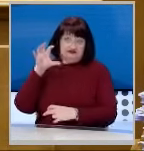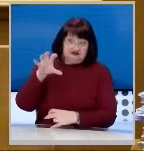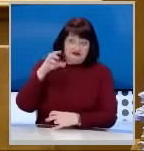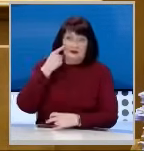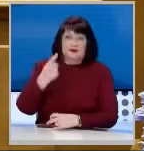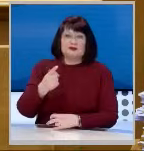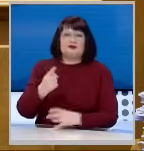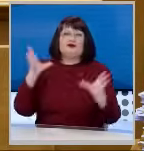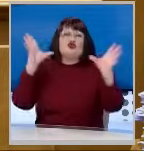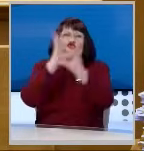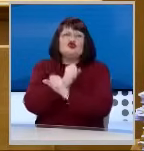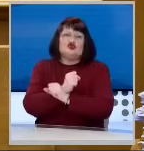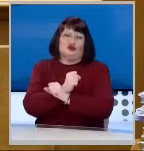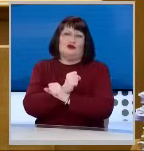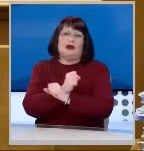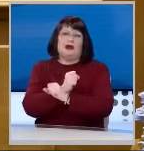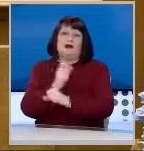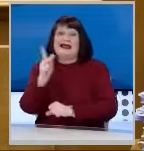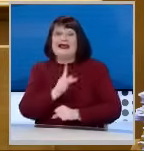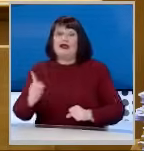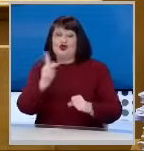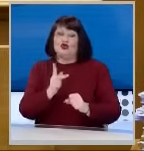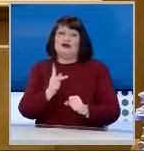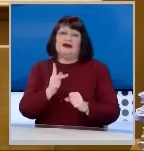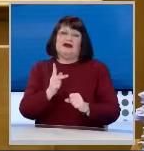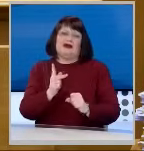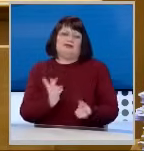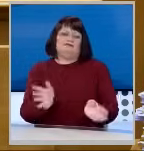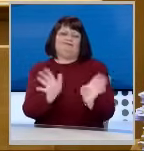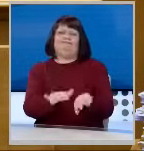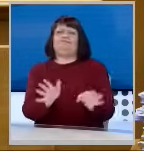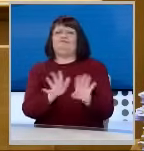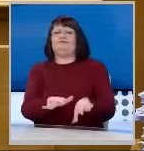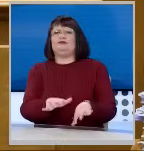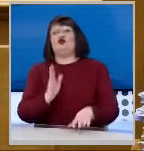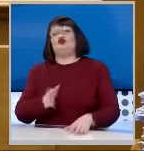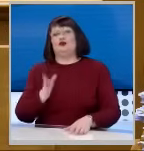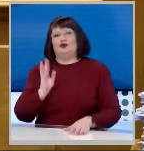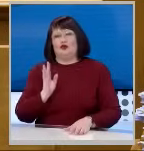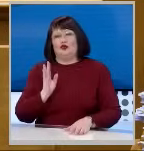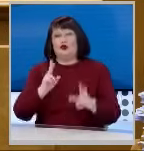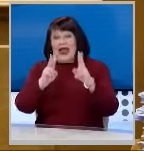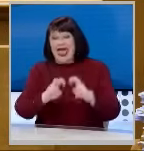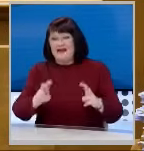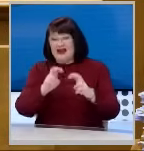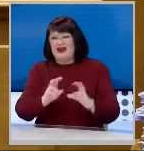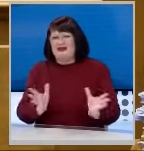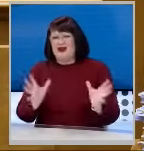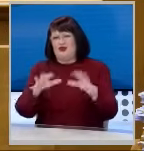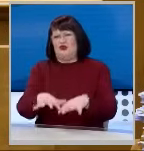απόλυτο σκοτάδι την κοινωνία και να συσκοτίσει όσο μπορεί τις έρευνες